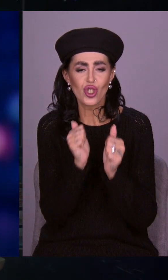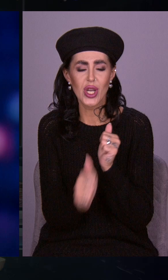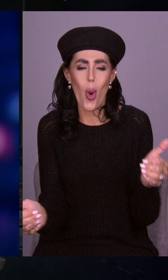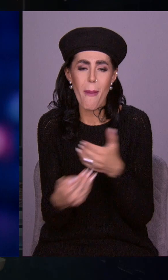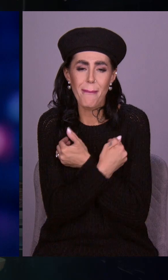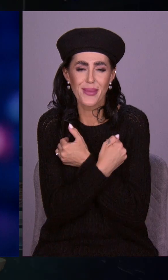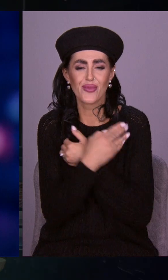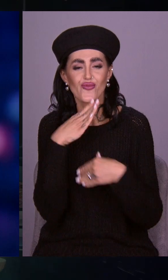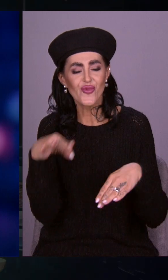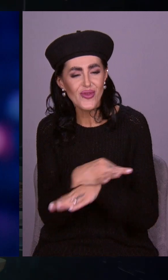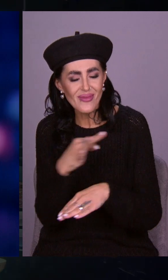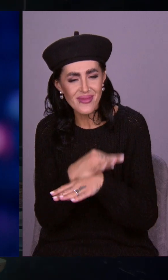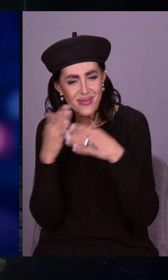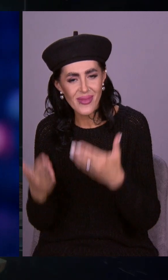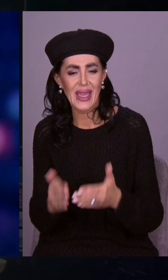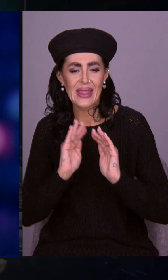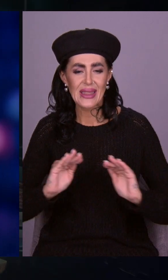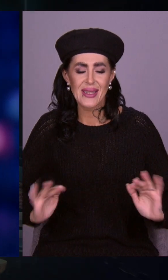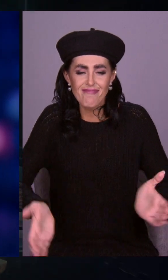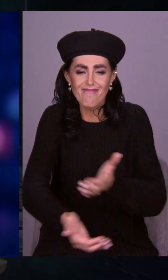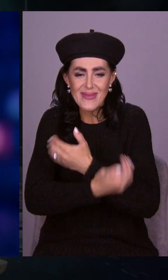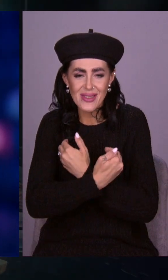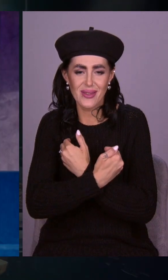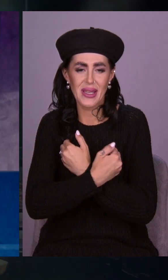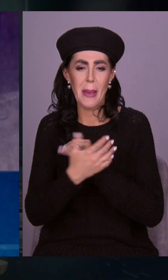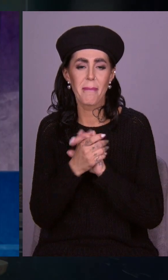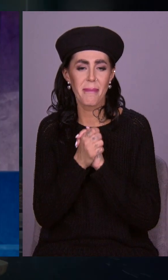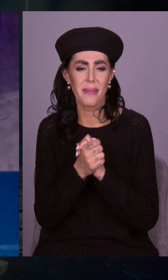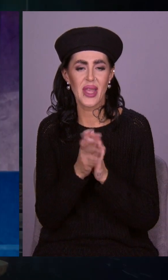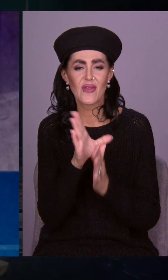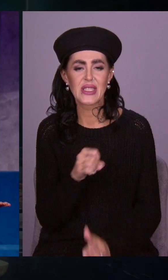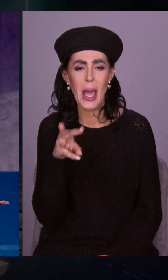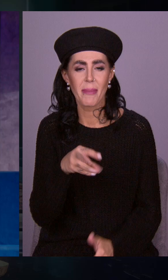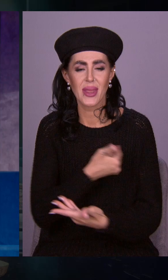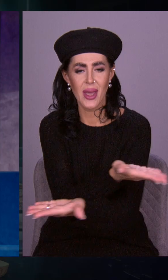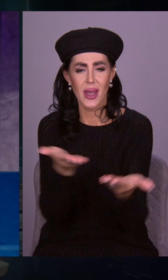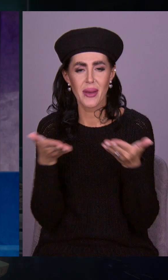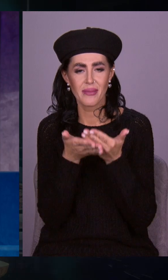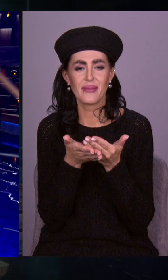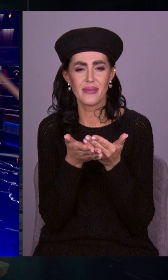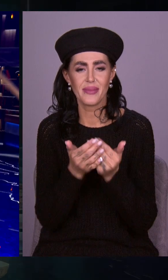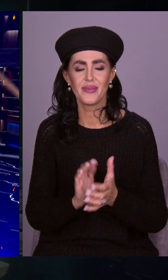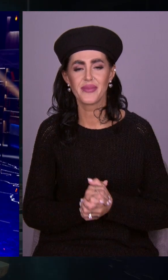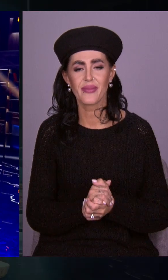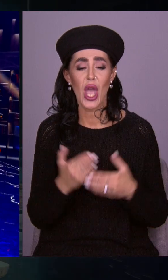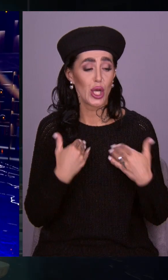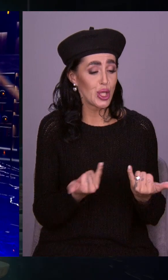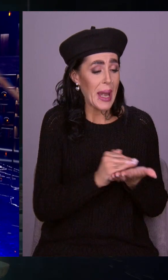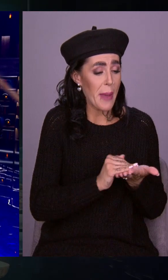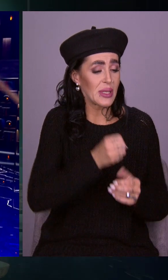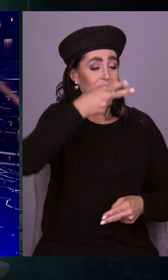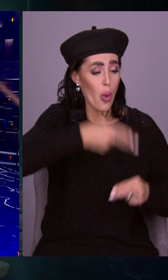просто обіймай всіх отах в охапку і... миру нам, да, всім. Зараз з'їжджу на репетицію і поїду обіймати. Добре. Ще